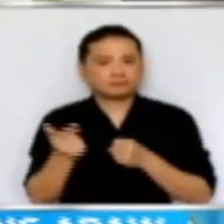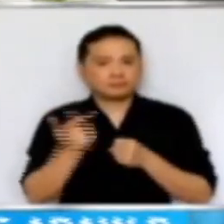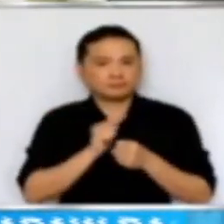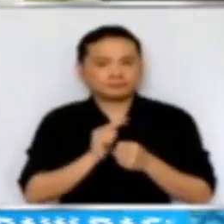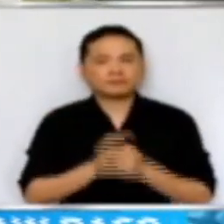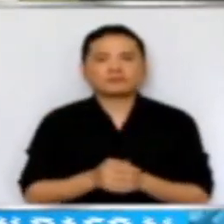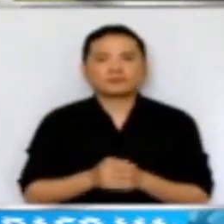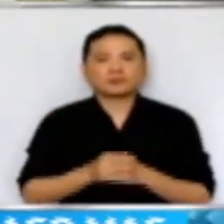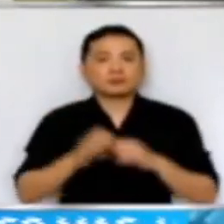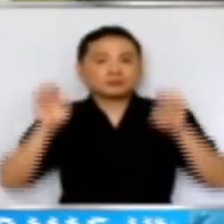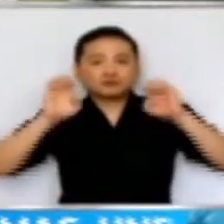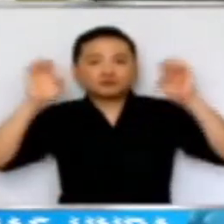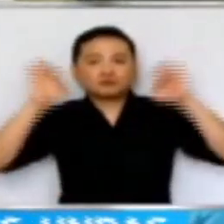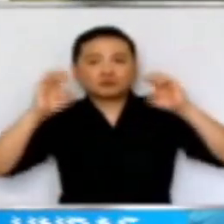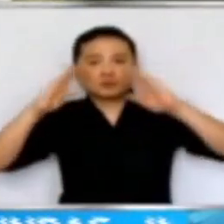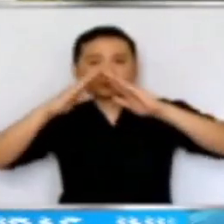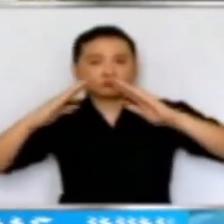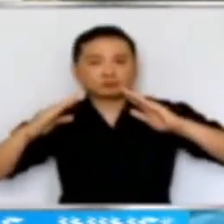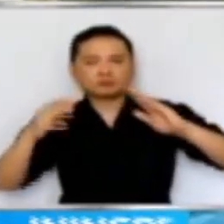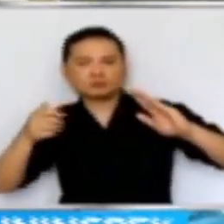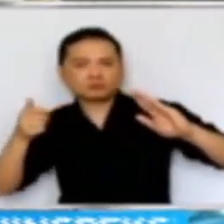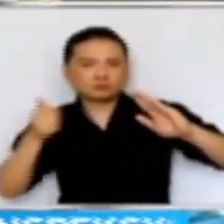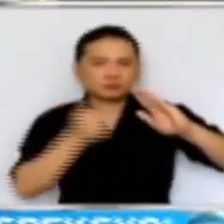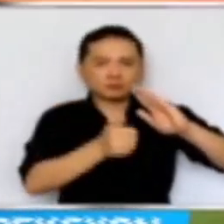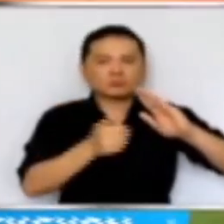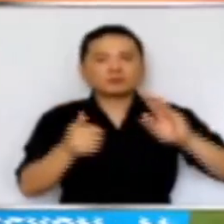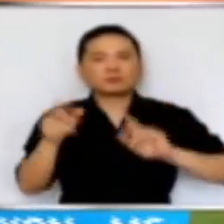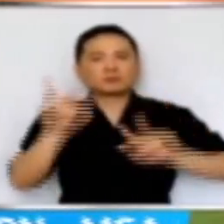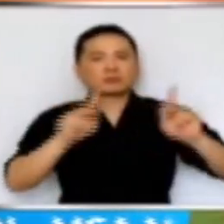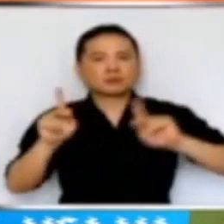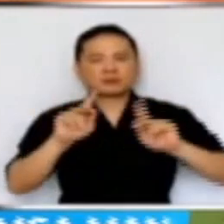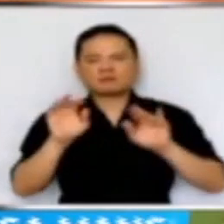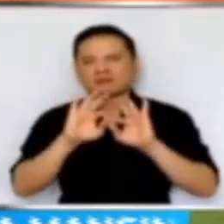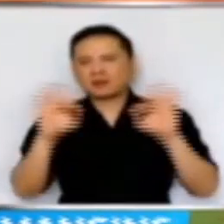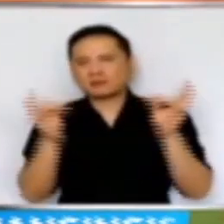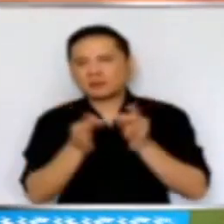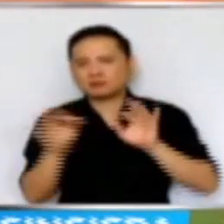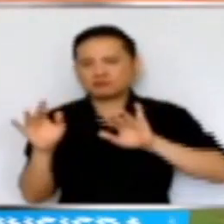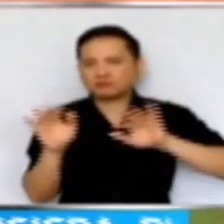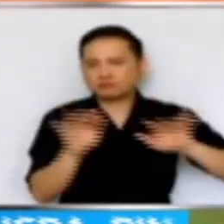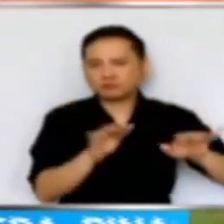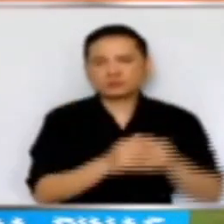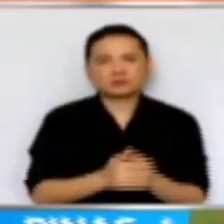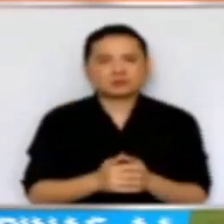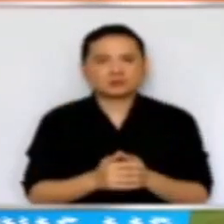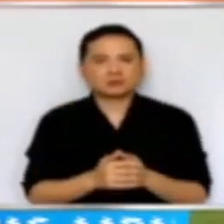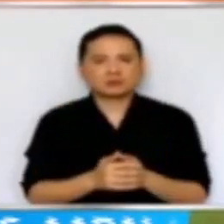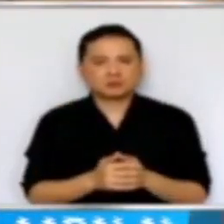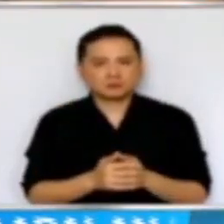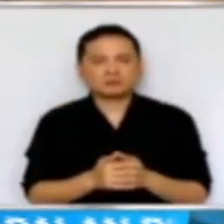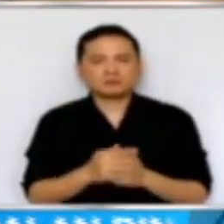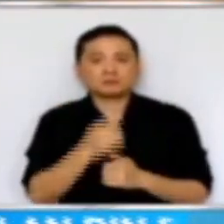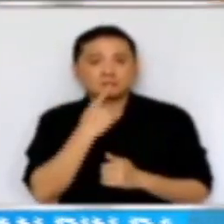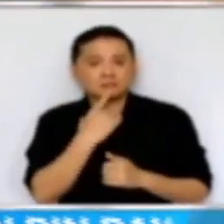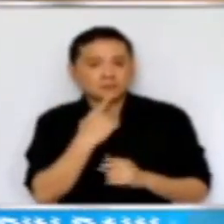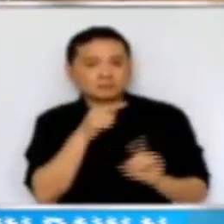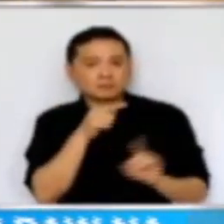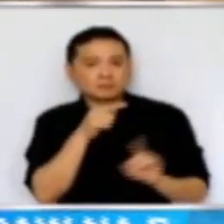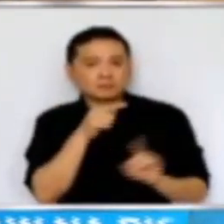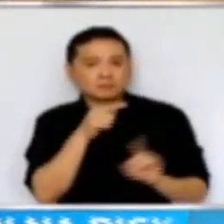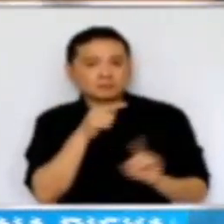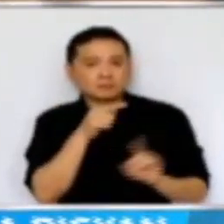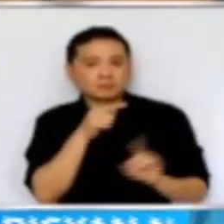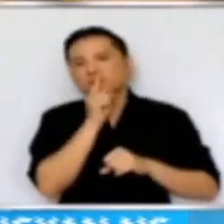pamilyang apektado ng baha. Kabilang rito ang pamilya ni Jennicel. Siniguro niyang ligtas ang kanyang 6 na anak. Mas pigid mo baha